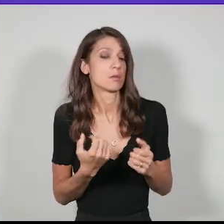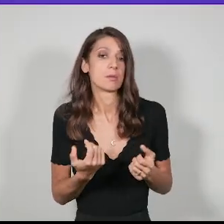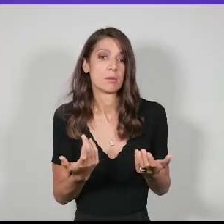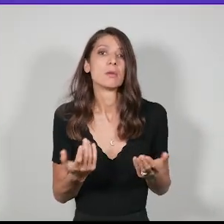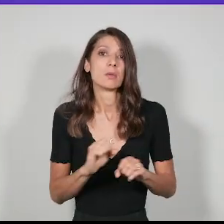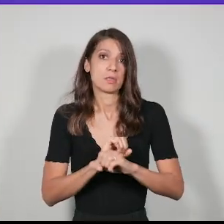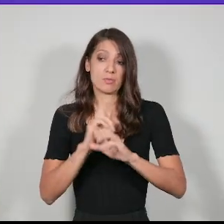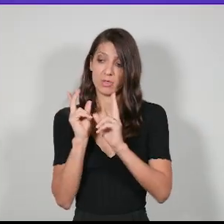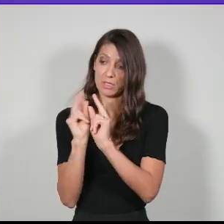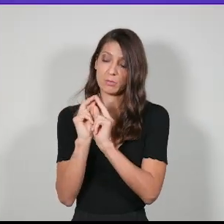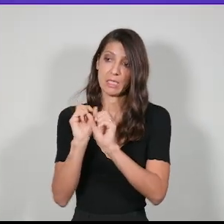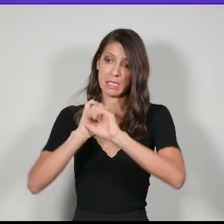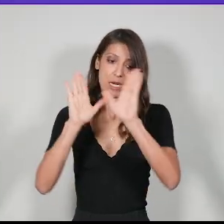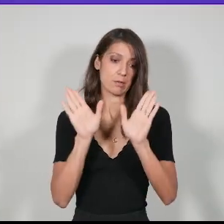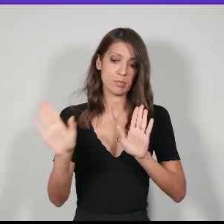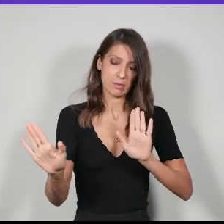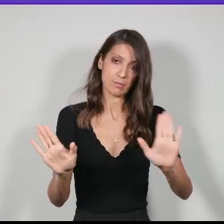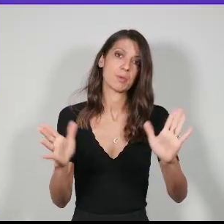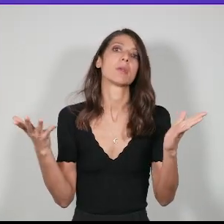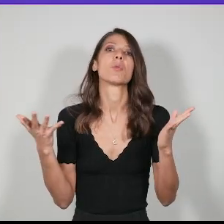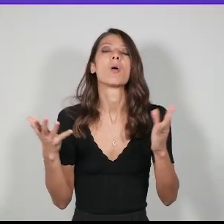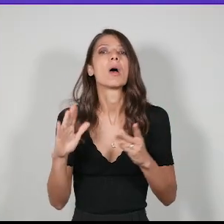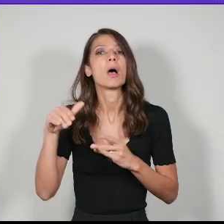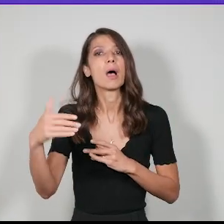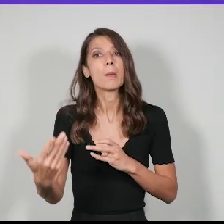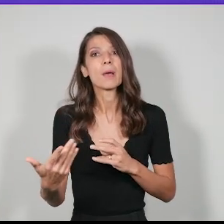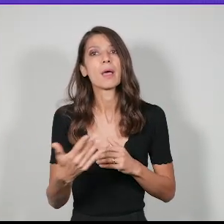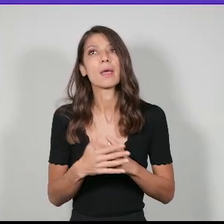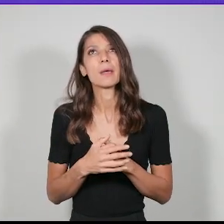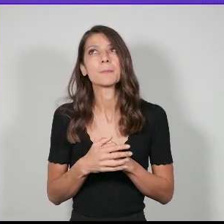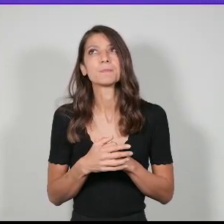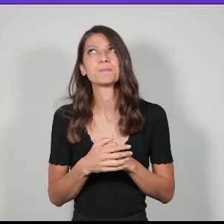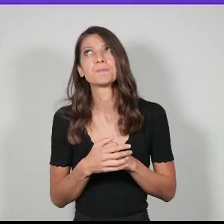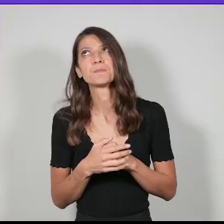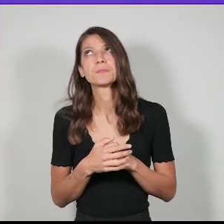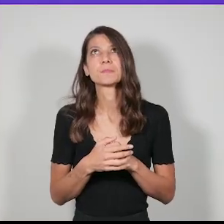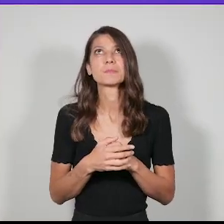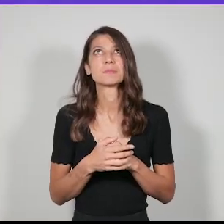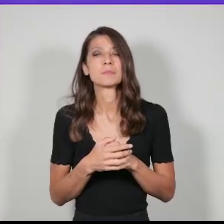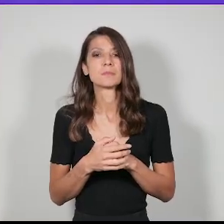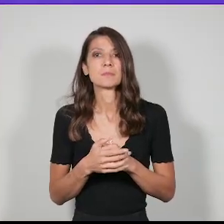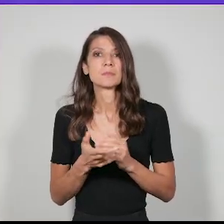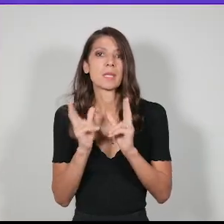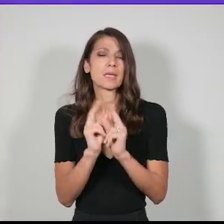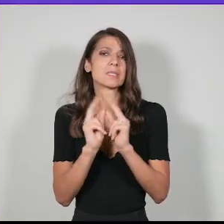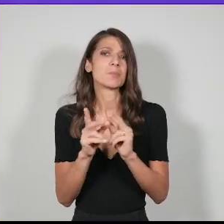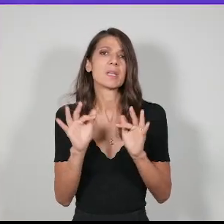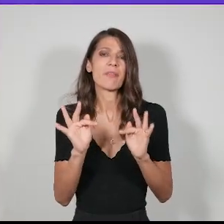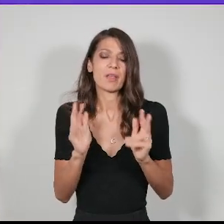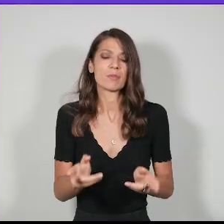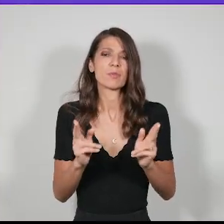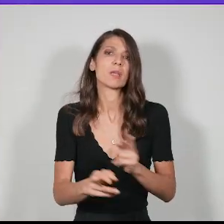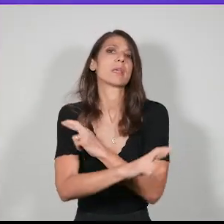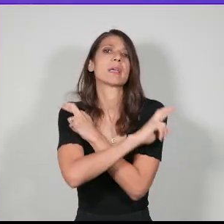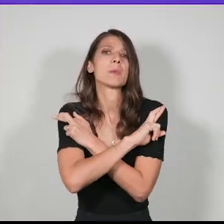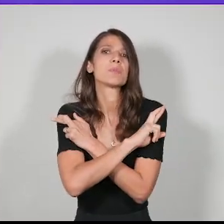vient de clarifier les choses. Et donc, on vient ouvrir aussi ces notions de répit et d'enjeux et toutes les complexités qui peuvent se